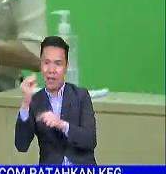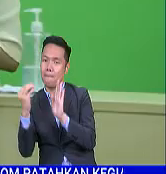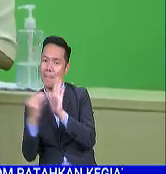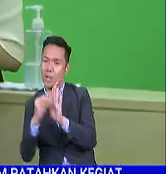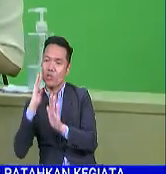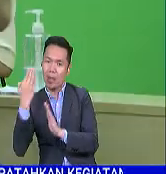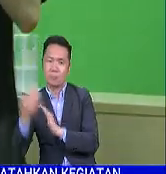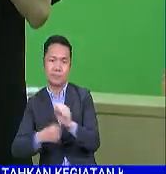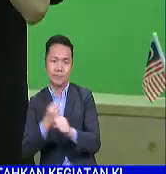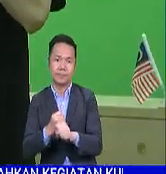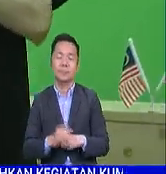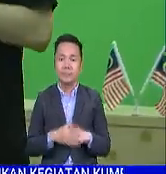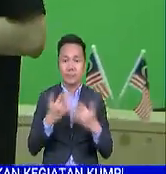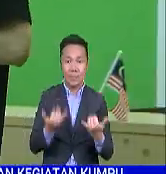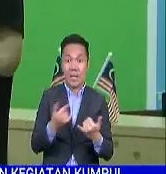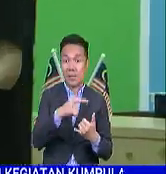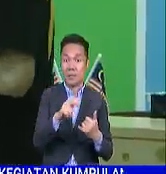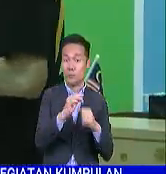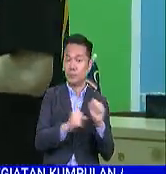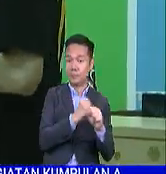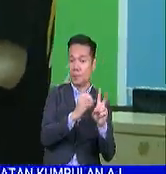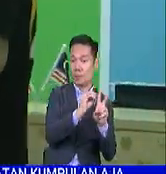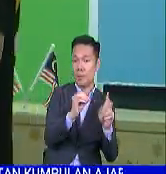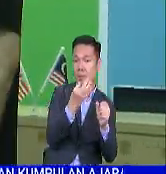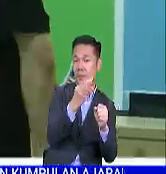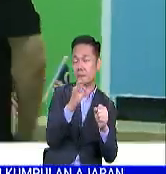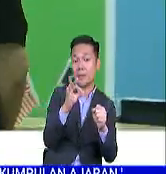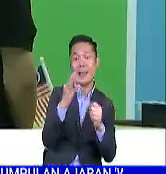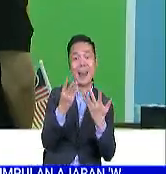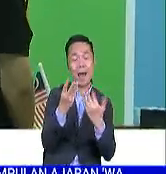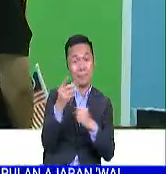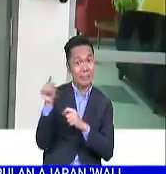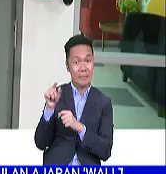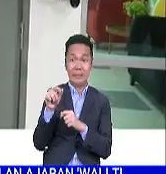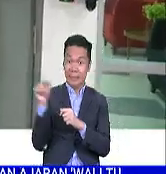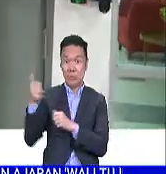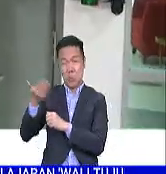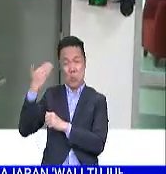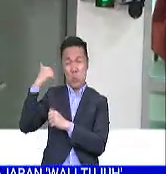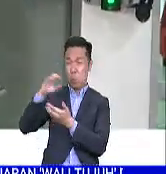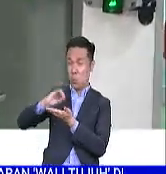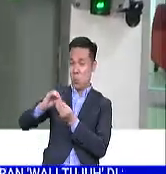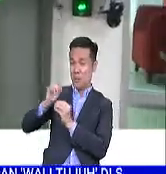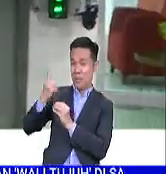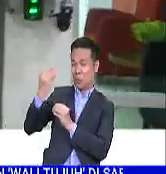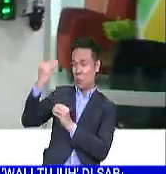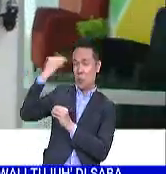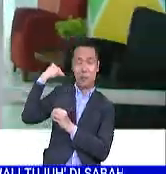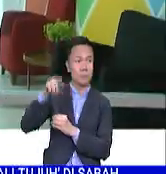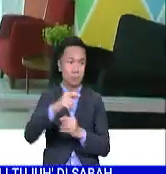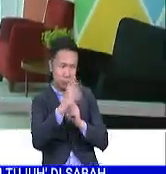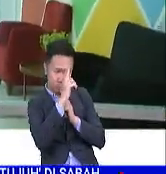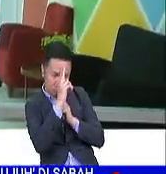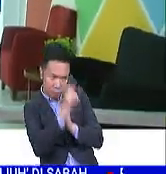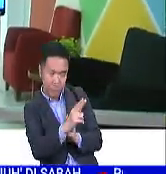Bagaimanapun, pemenang pingat gangsa Sukan Olimpik 1996 di Atlanta juga memberi amaran bahawa Malaysia harus menghormati pasukan lawan dan